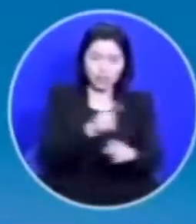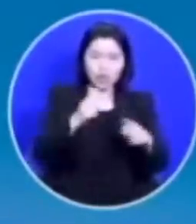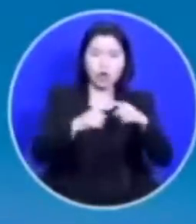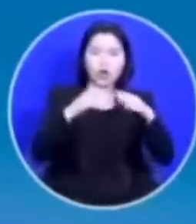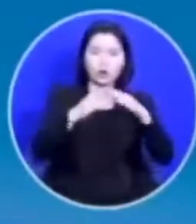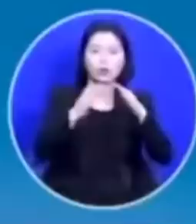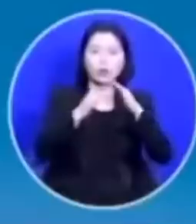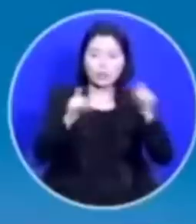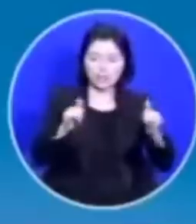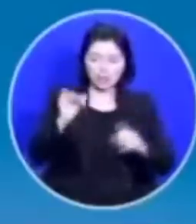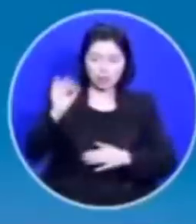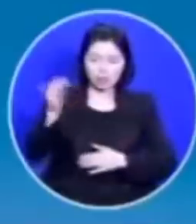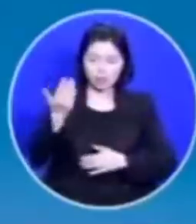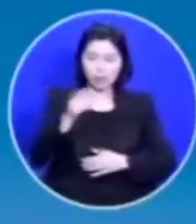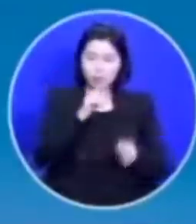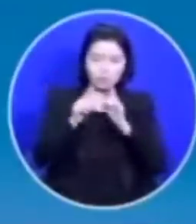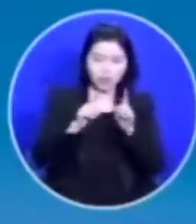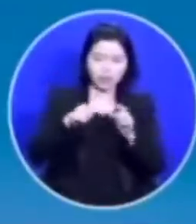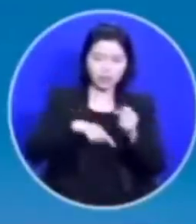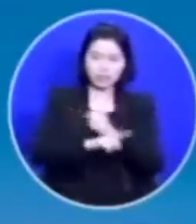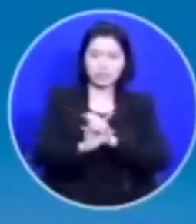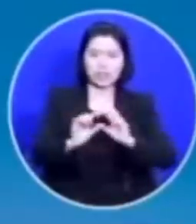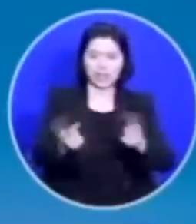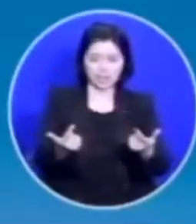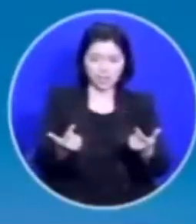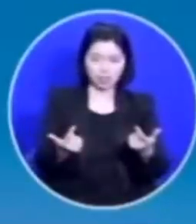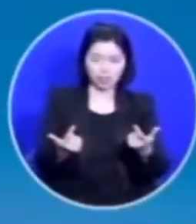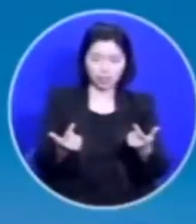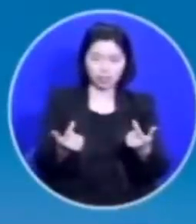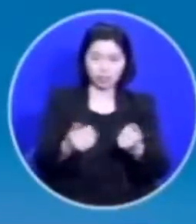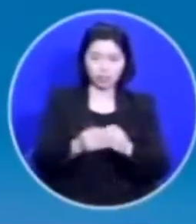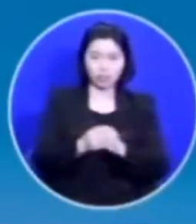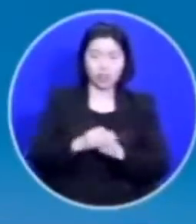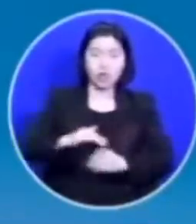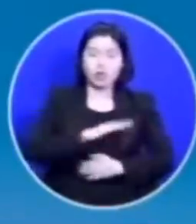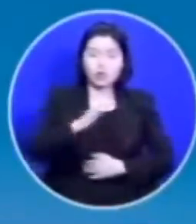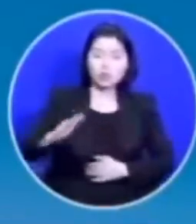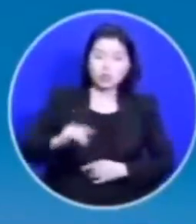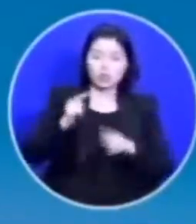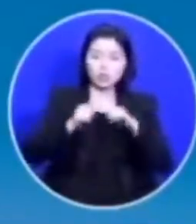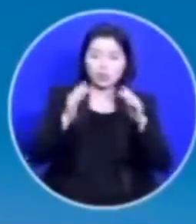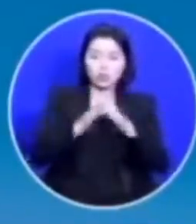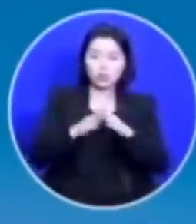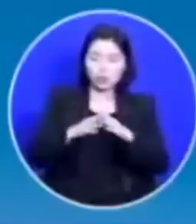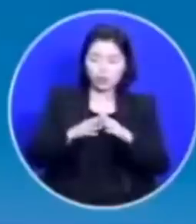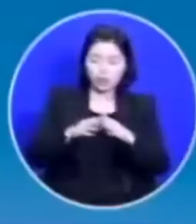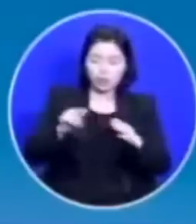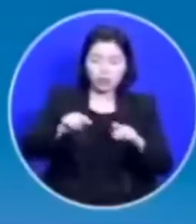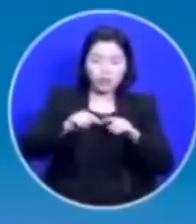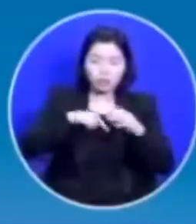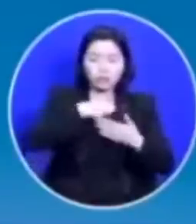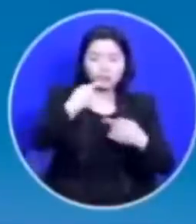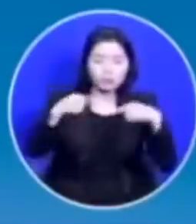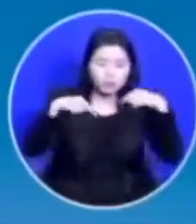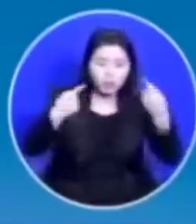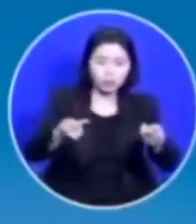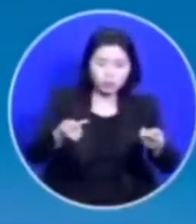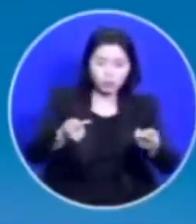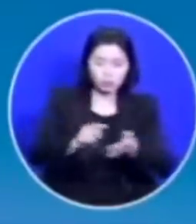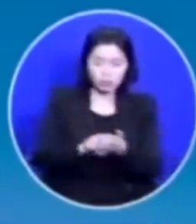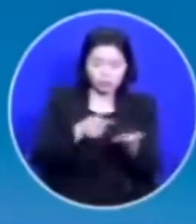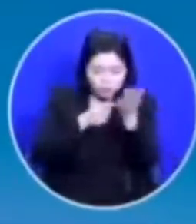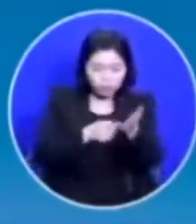됐다고 하는 뜻을 말하는 것은 아니라는 걸 알아야 합니다 우리가 교회에 나와서 등록을 하고 제대를 받고